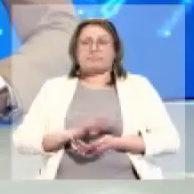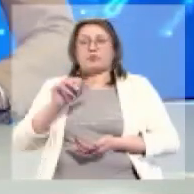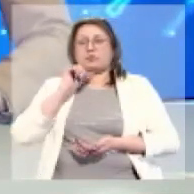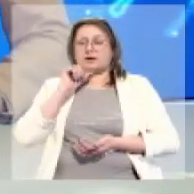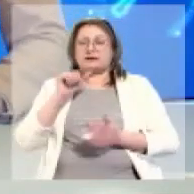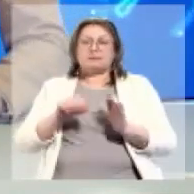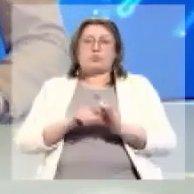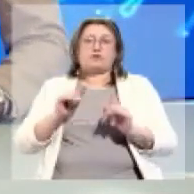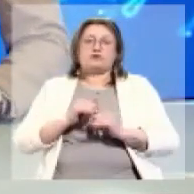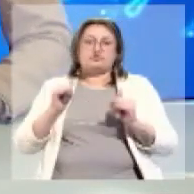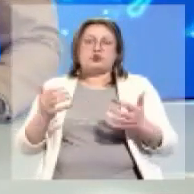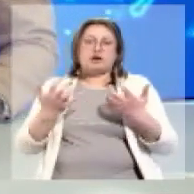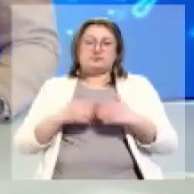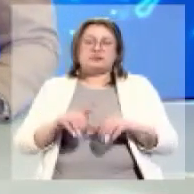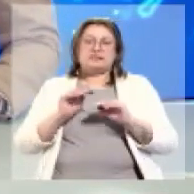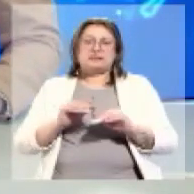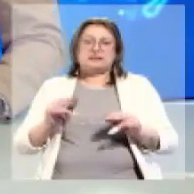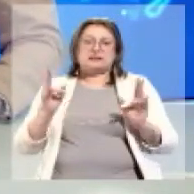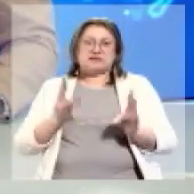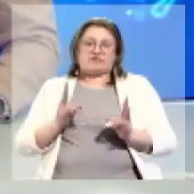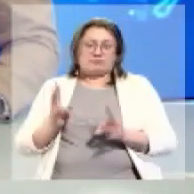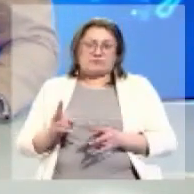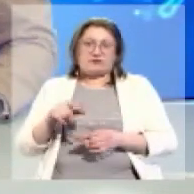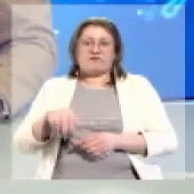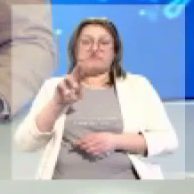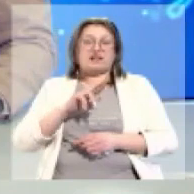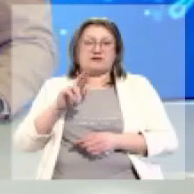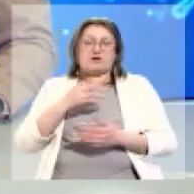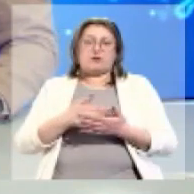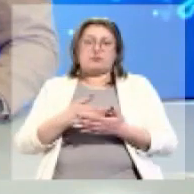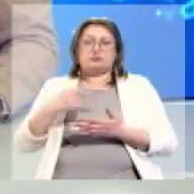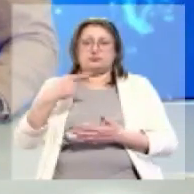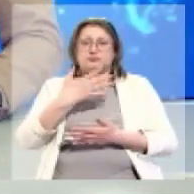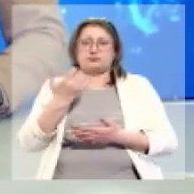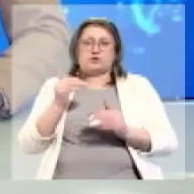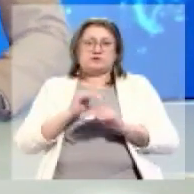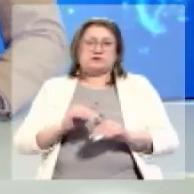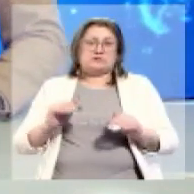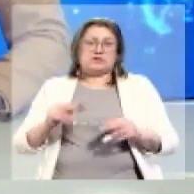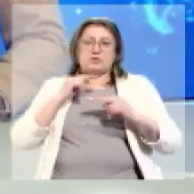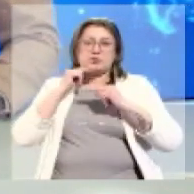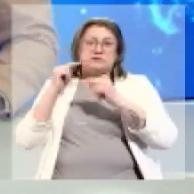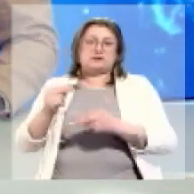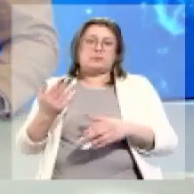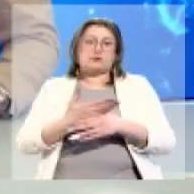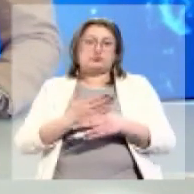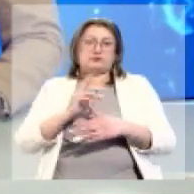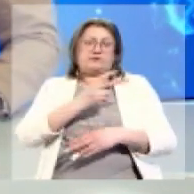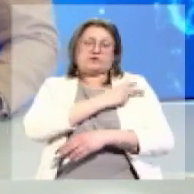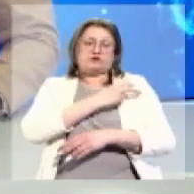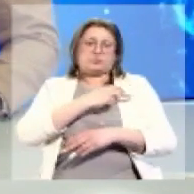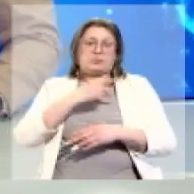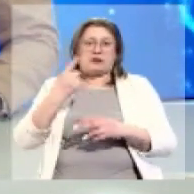Қостанайда қыс мезгілінде балалар жарақаты көбейген. Қаңтар айында ғана дәрігерлердің көмегіне 1500-ге жуық жеткіншек жүгініп отыр.